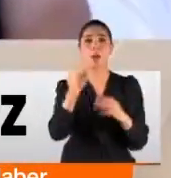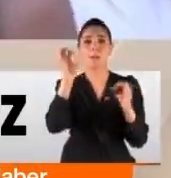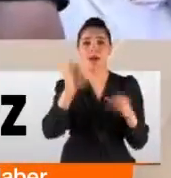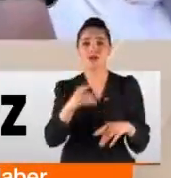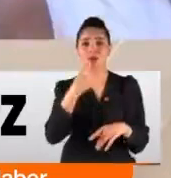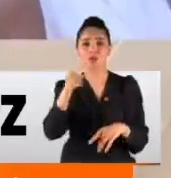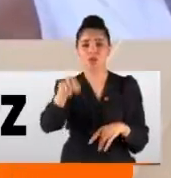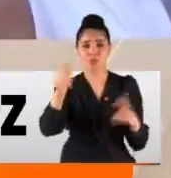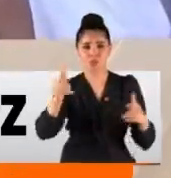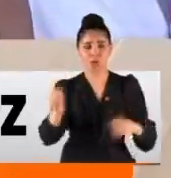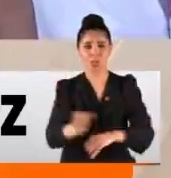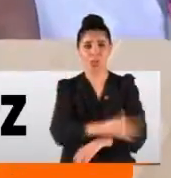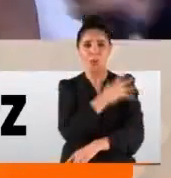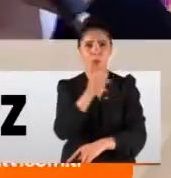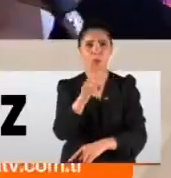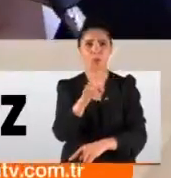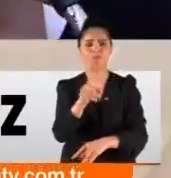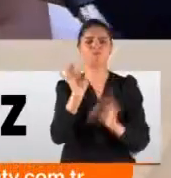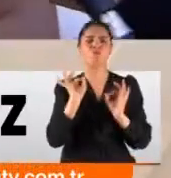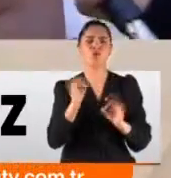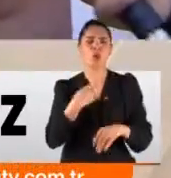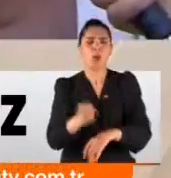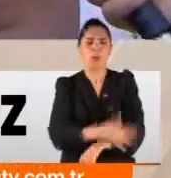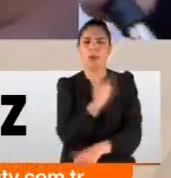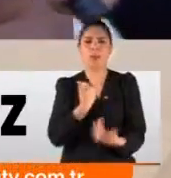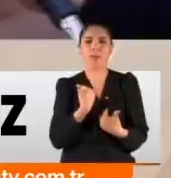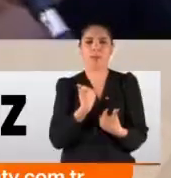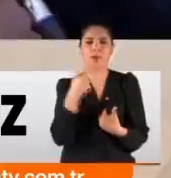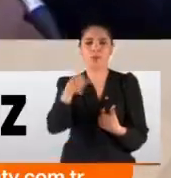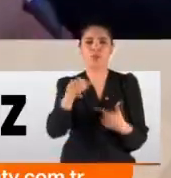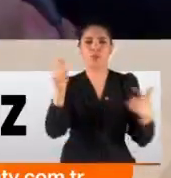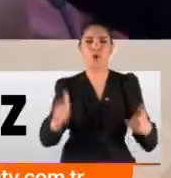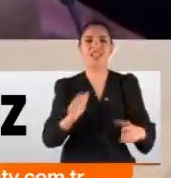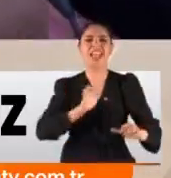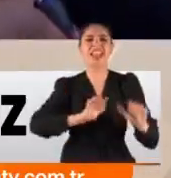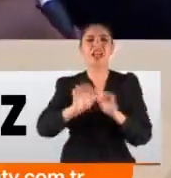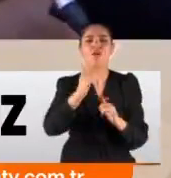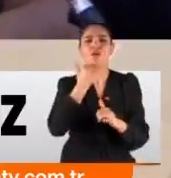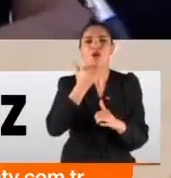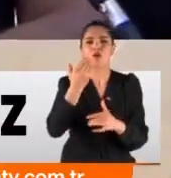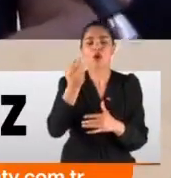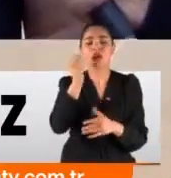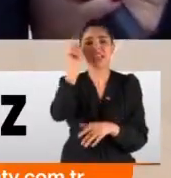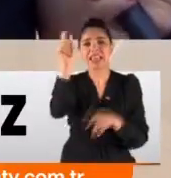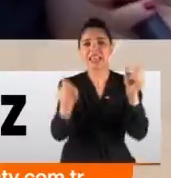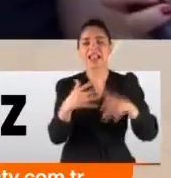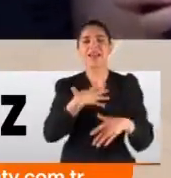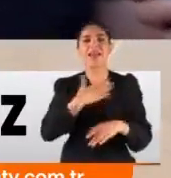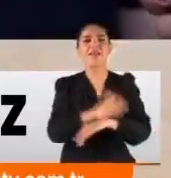buraya gelip de duygulanmamanın imkanı yok aslında. Mümkün değil. Mümkün değil. Burada savunmasız insanlar vatanını korumak